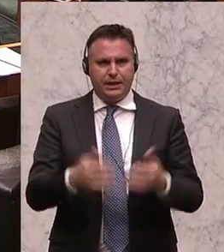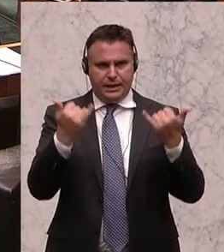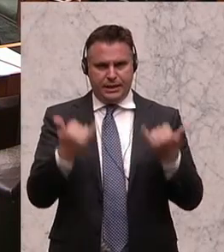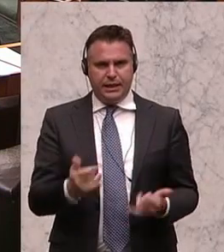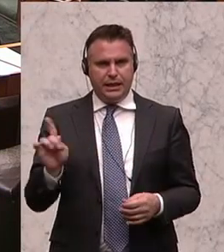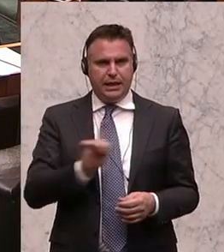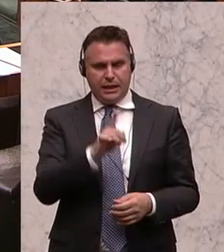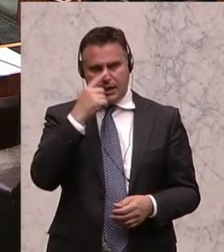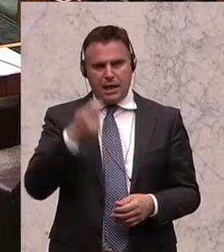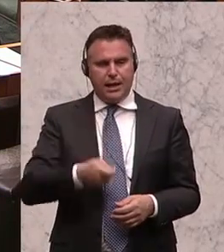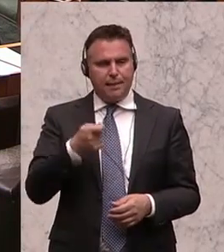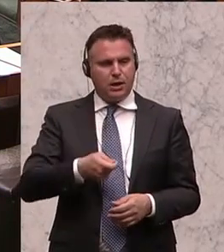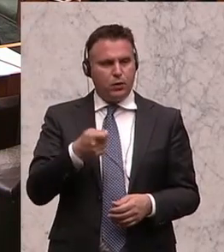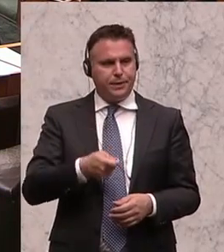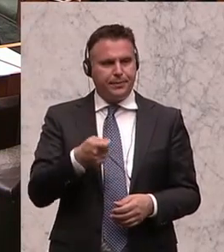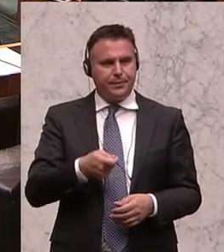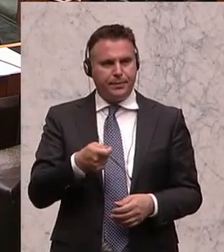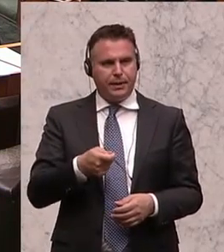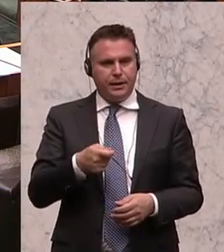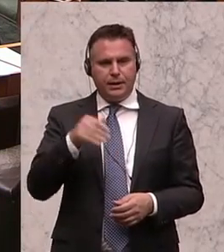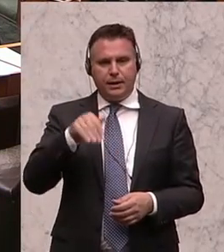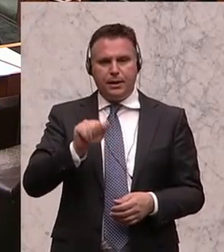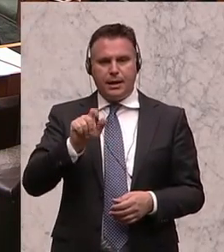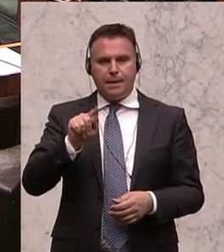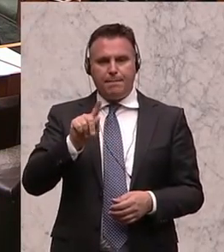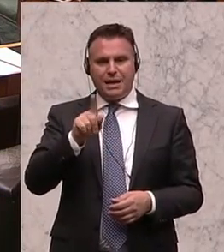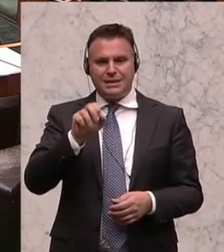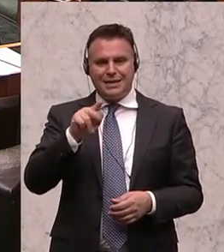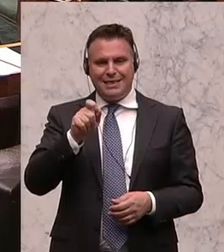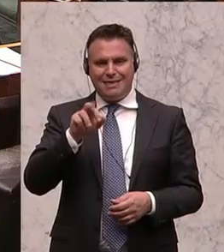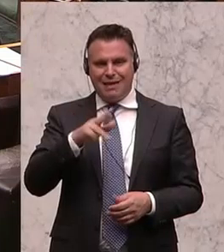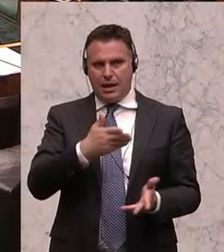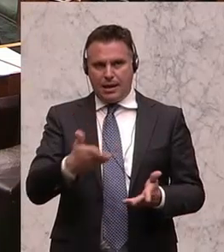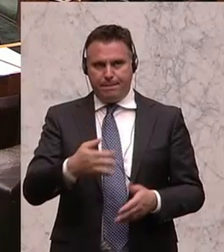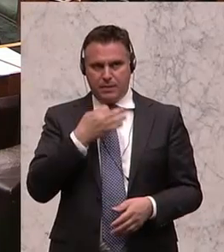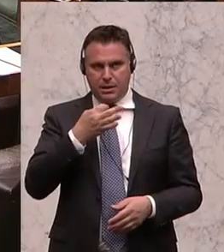Nun ist der Abgeordnete Christoph Matznetter an Bord.